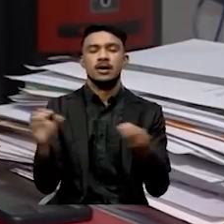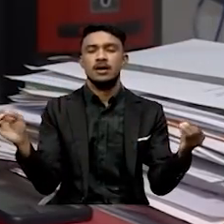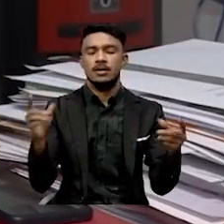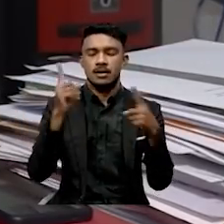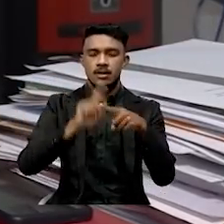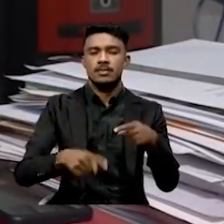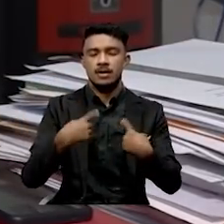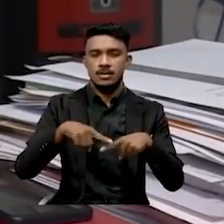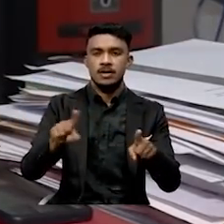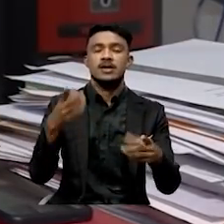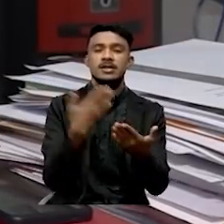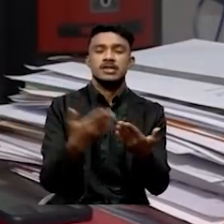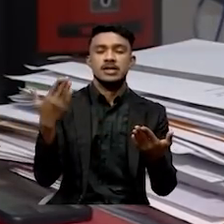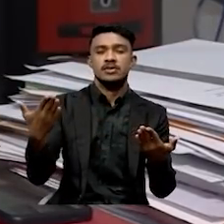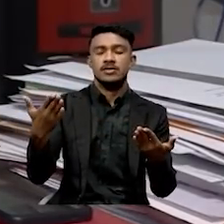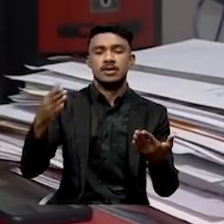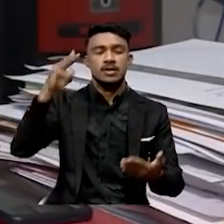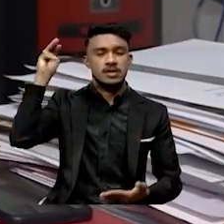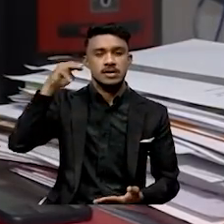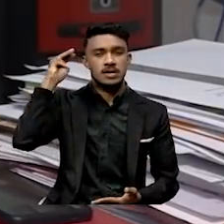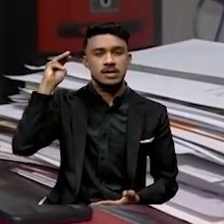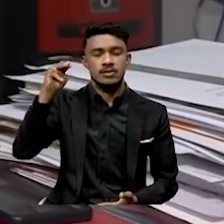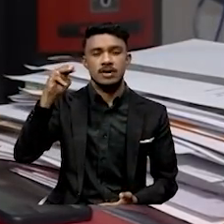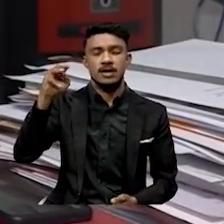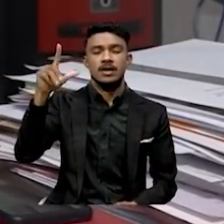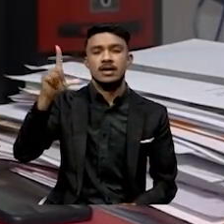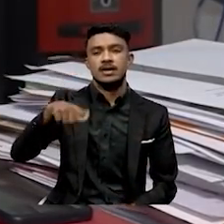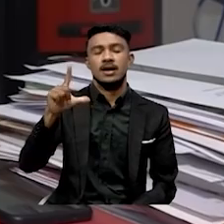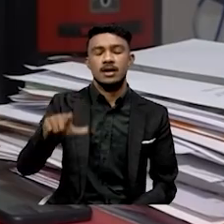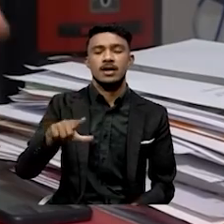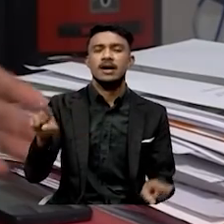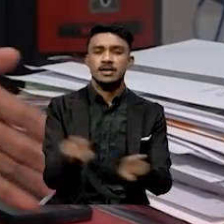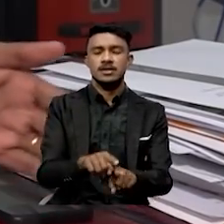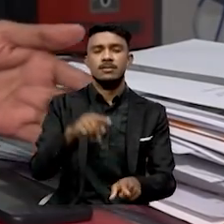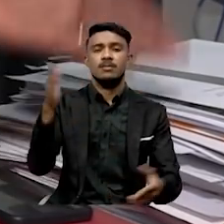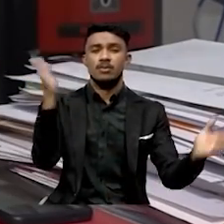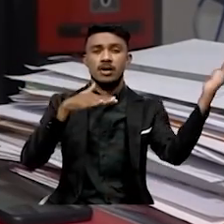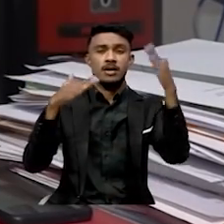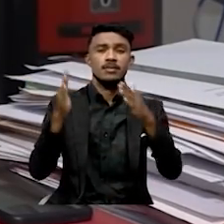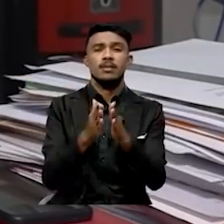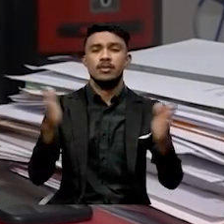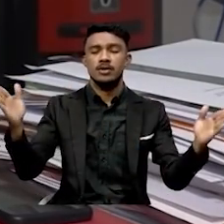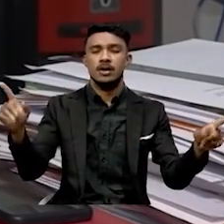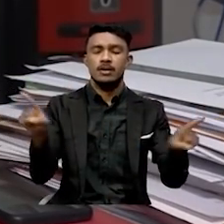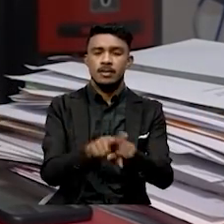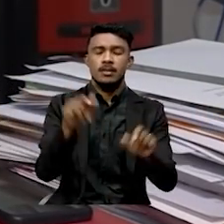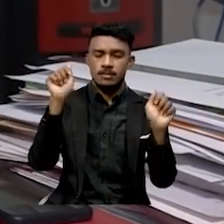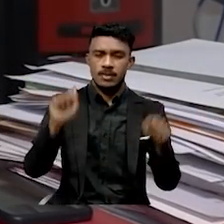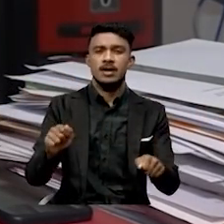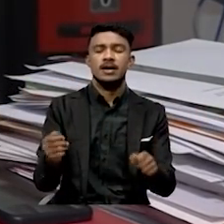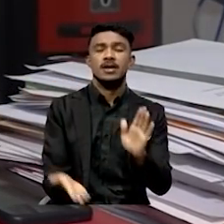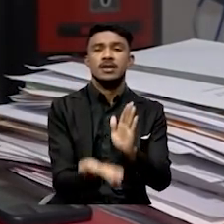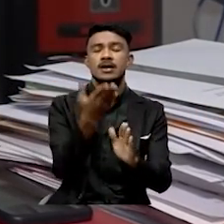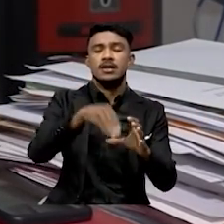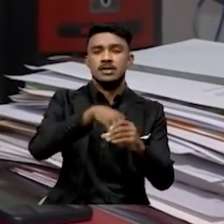Agora segunda sasane tarde ona. Ne problema bo tida. Ami husu par dibidas ne kalau bele hasai sir sura